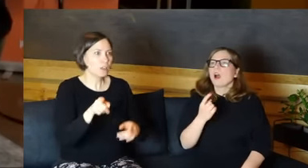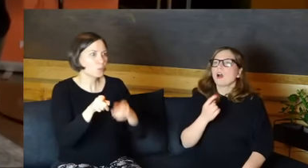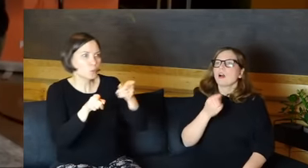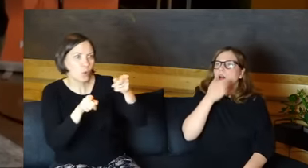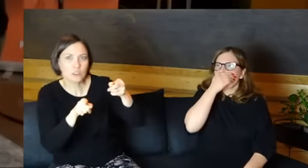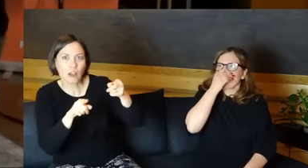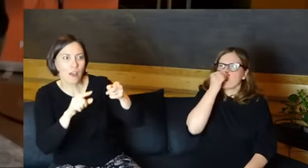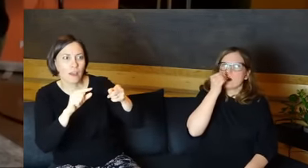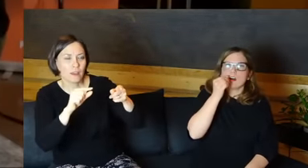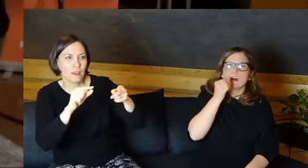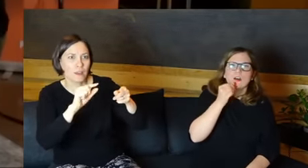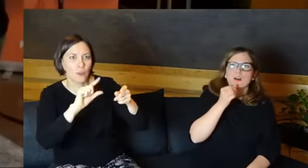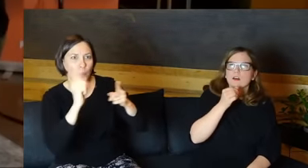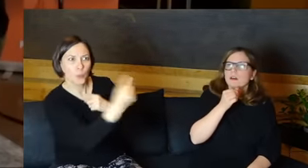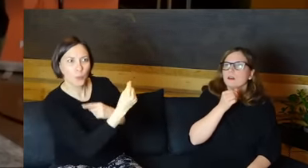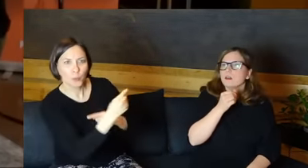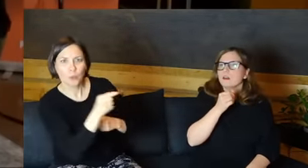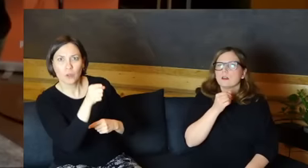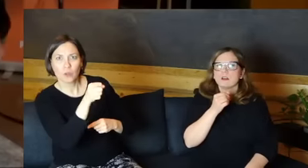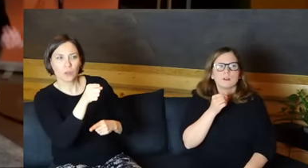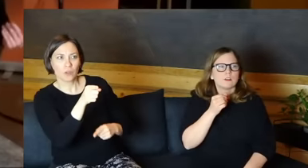noin.